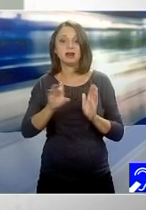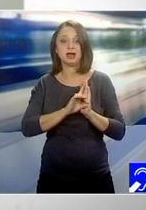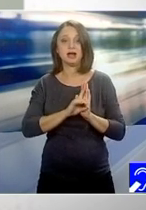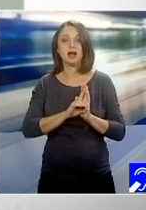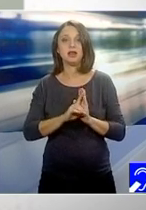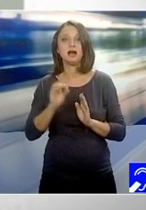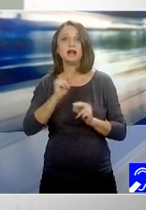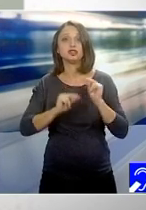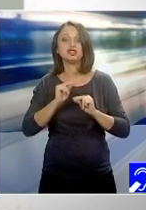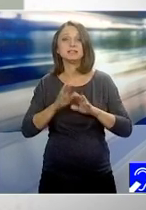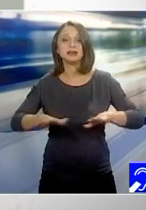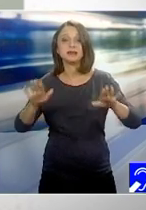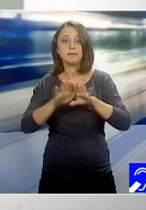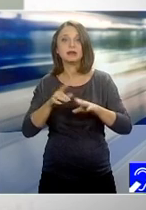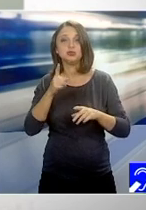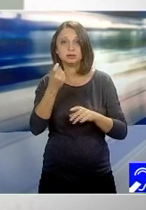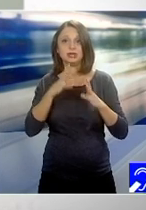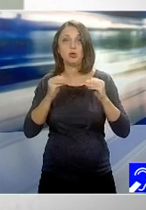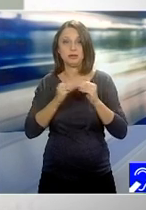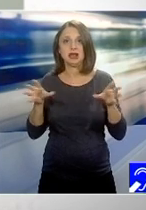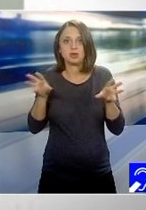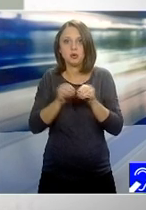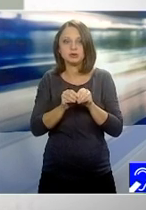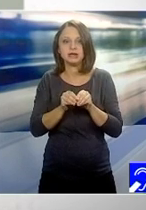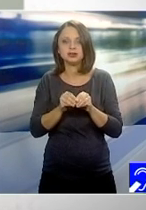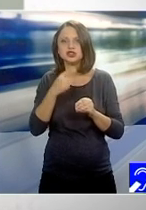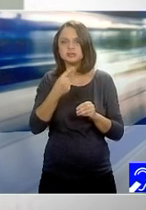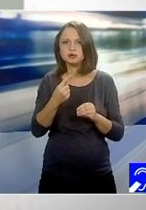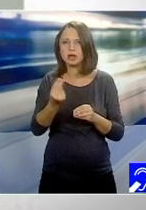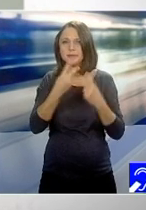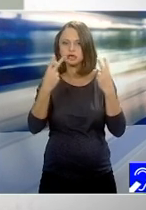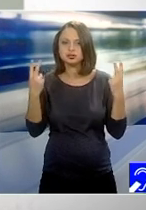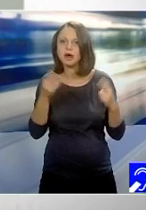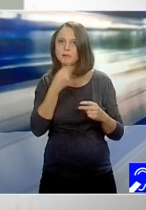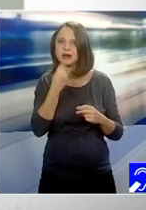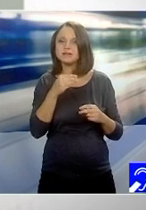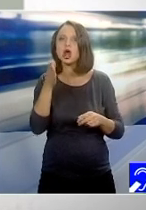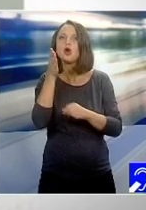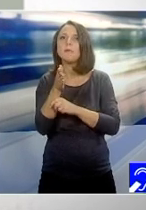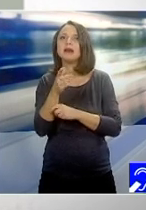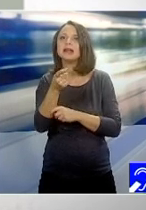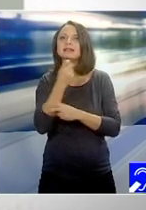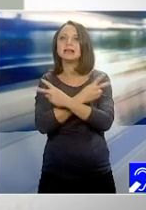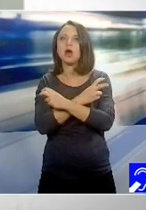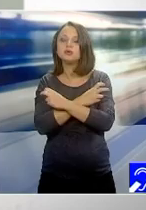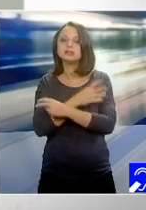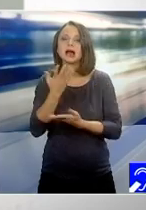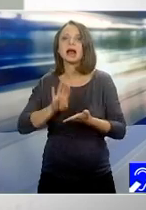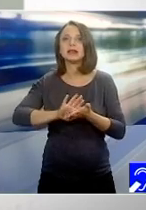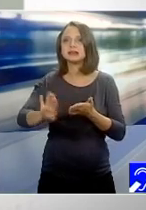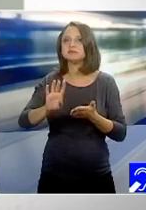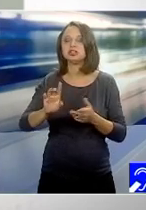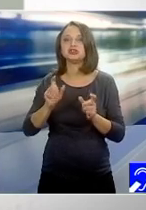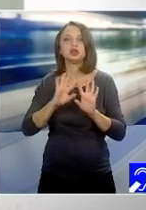din țara noastră s-au unit și arată cu degetul spre principalul beneficiar, și anume o companie austriacă care respinge însă